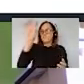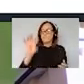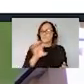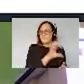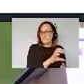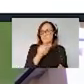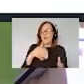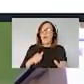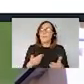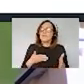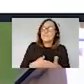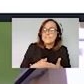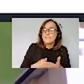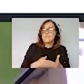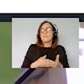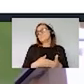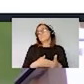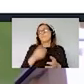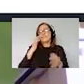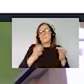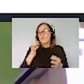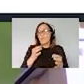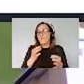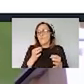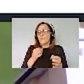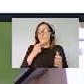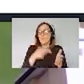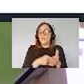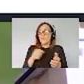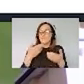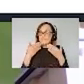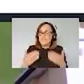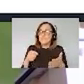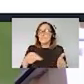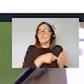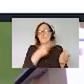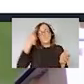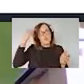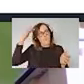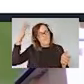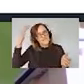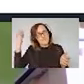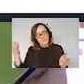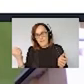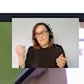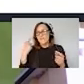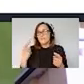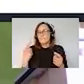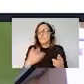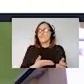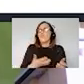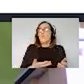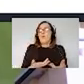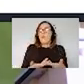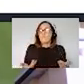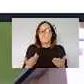taki hamulec włączony na moment, zastanowili się i w tym momencie licząc na to, że coś zostaje więcej nam w głowie z tego i że ja mam takie poczucie, że